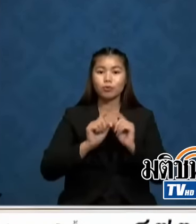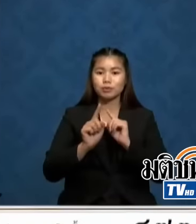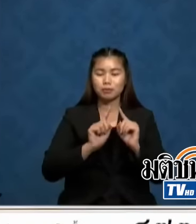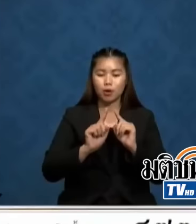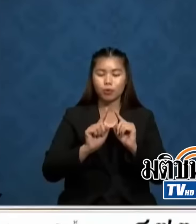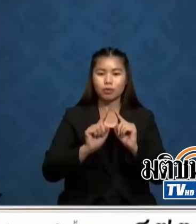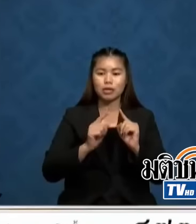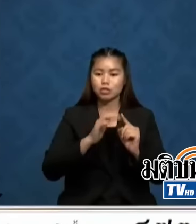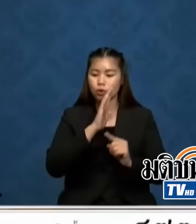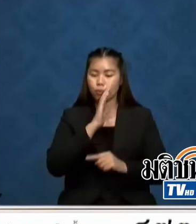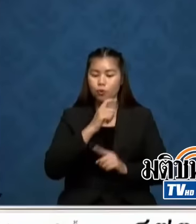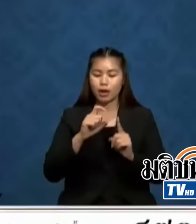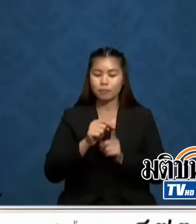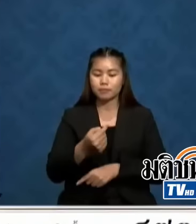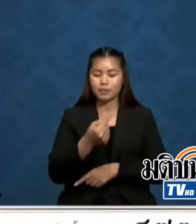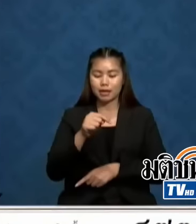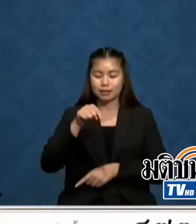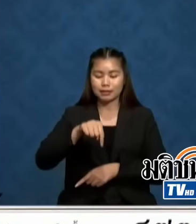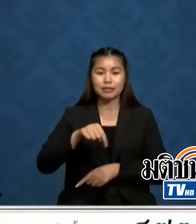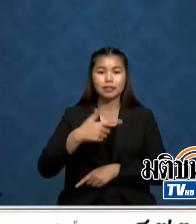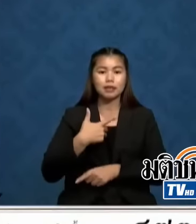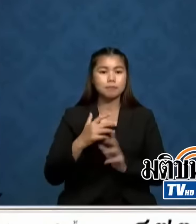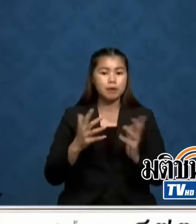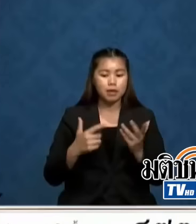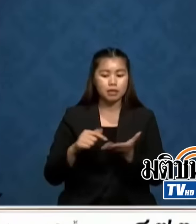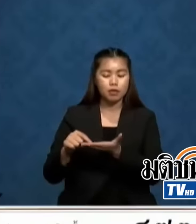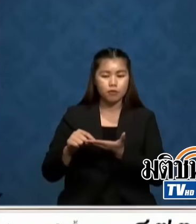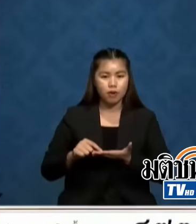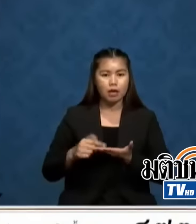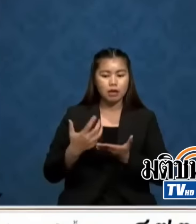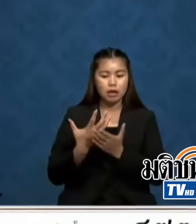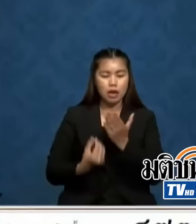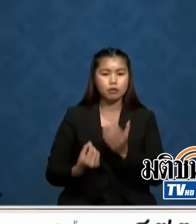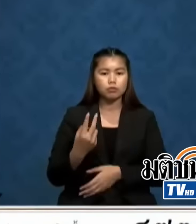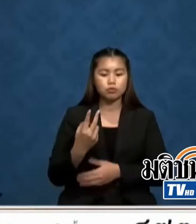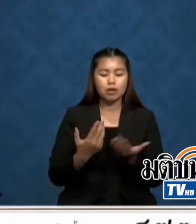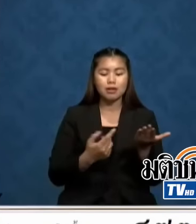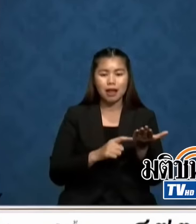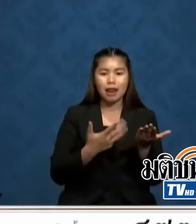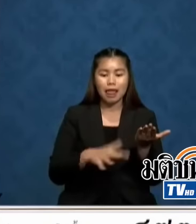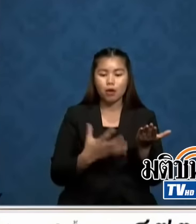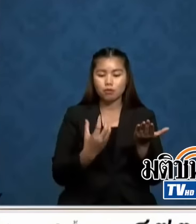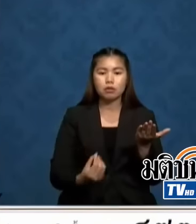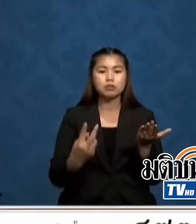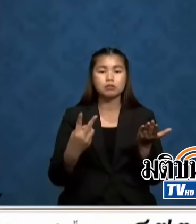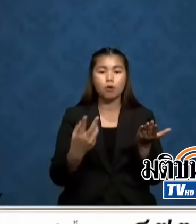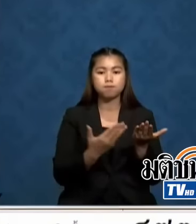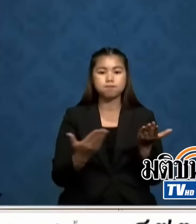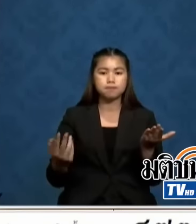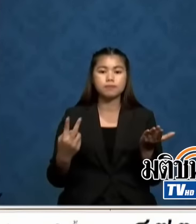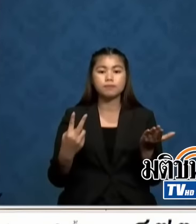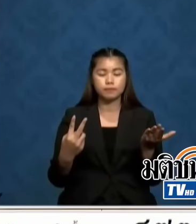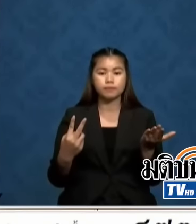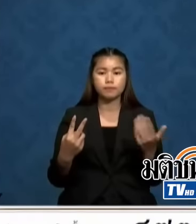ว่าจะไม่มี 1ในคำสั่งที่ทางฝ่ายผมค้างอีก 2ฉบับนี้นะครับแต่ทาง